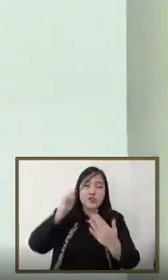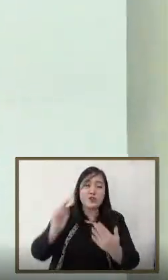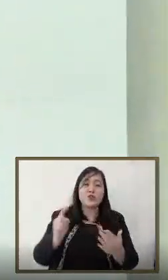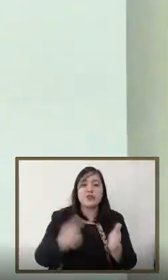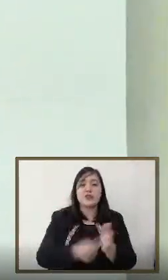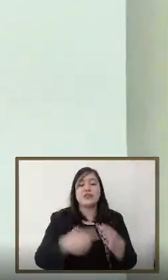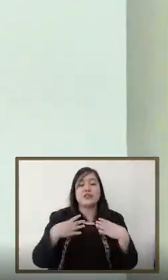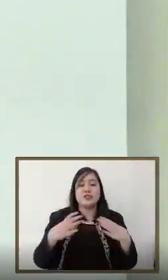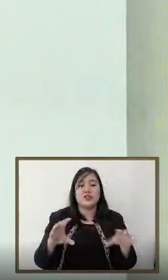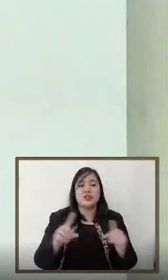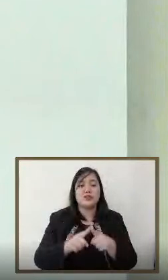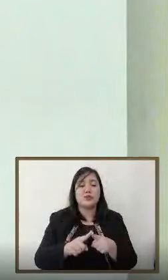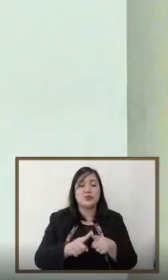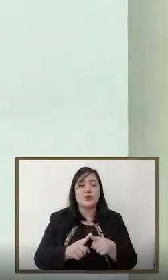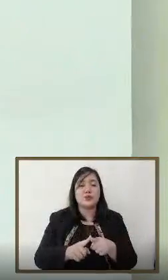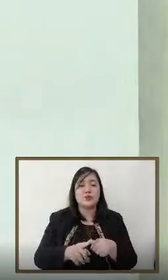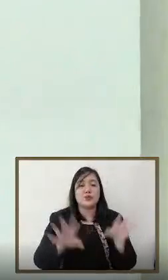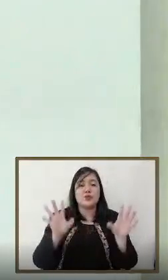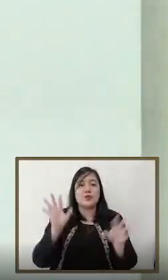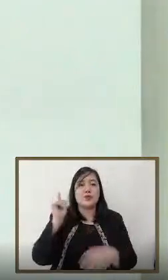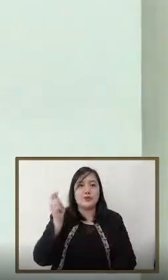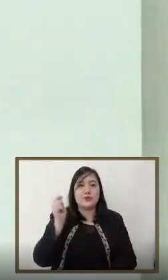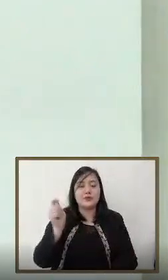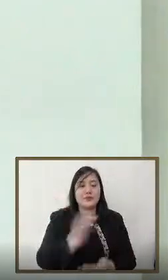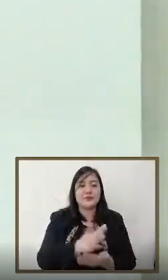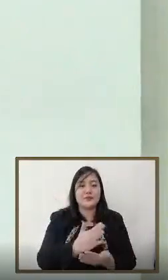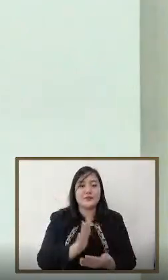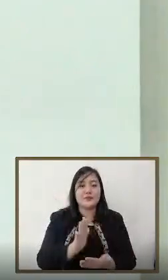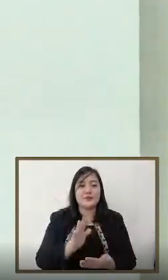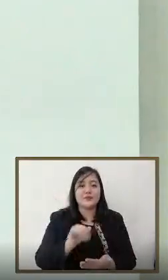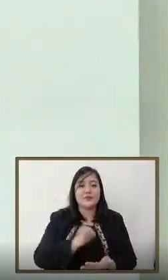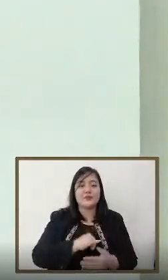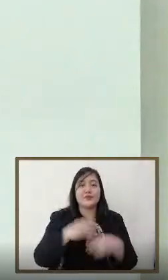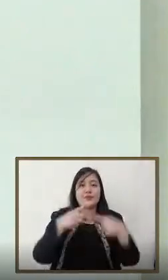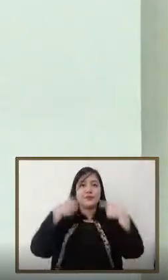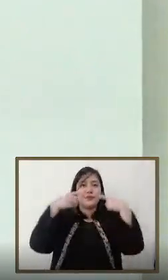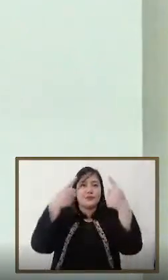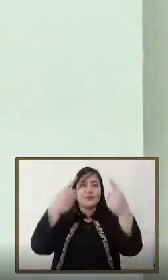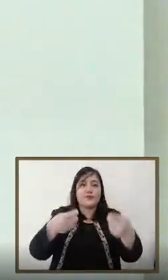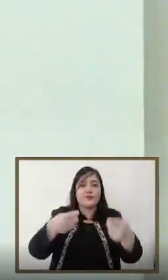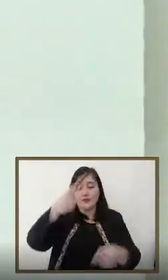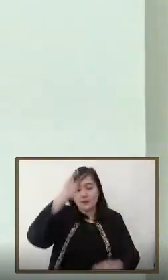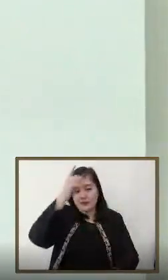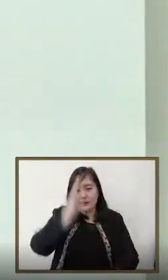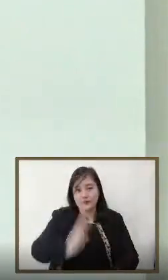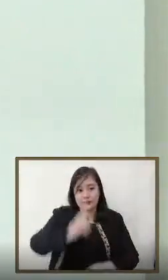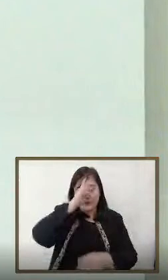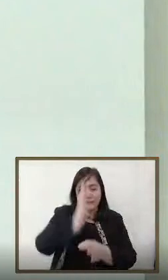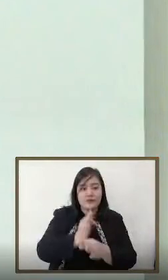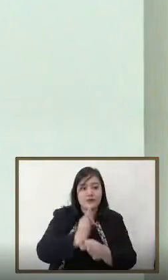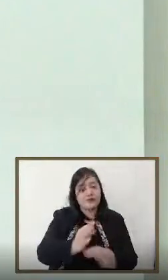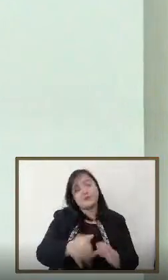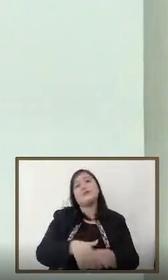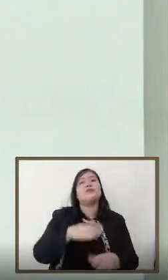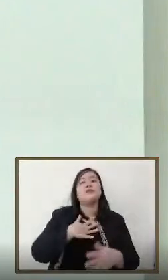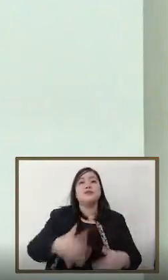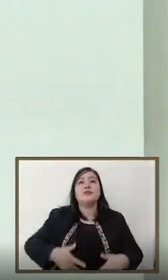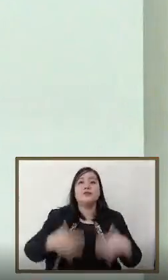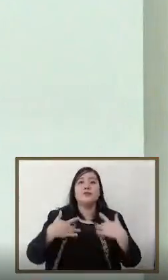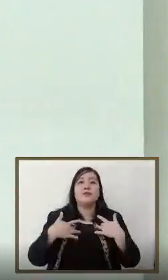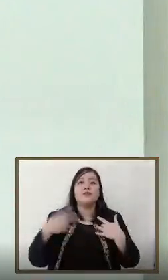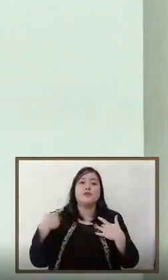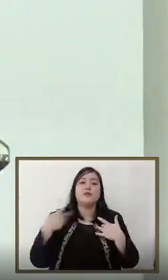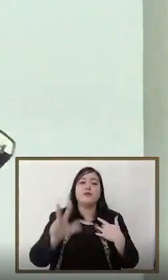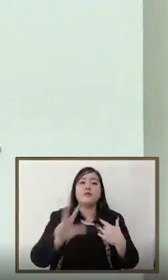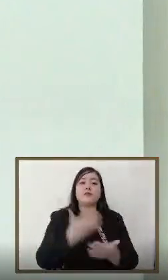makapag-testify sa harap po ninyo at i-declare yung kabutihan at katapatan ng Panginoon sa buhay ko. Meron pong tatlong bagay akong